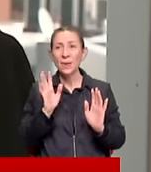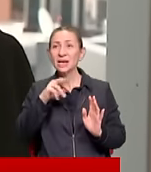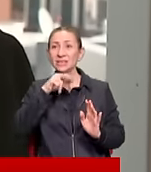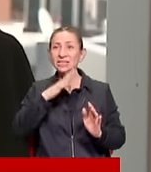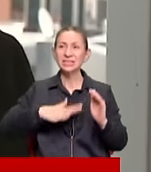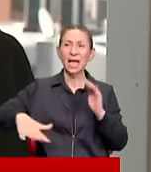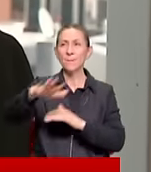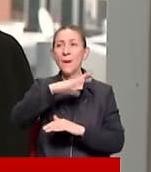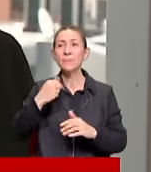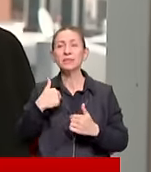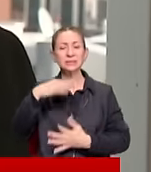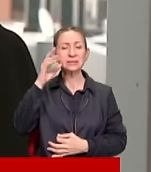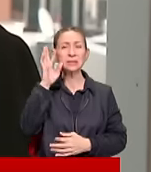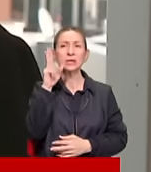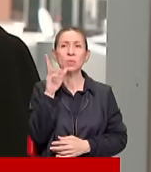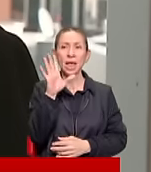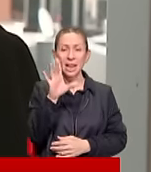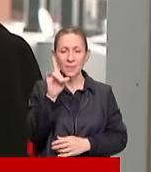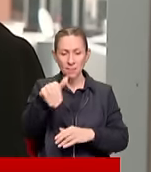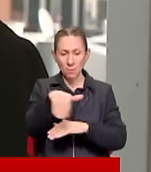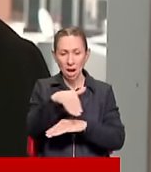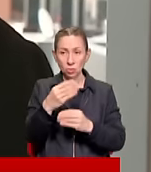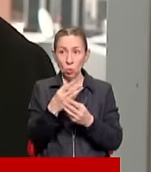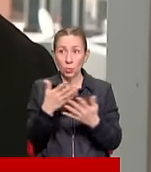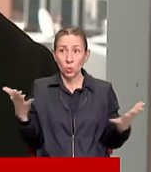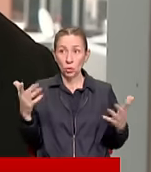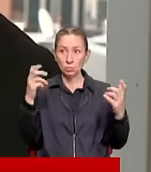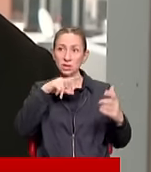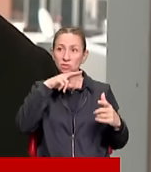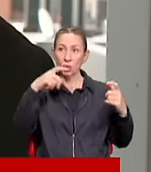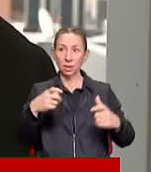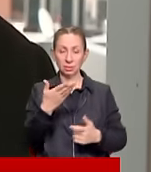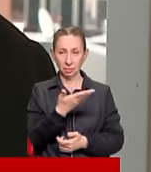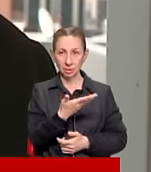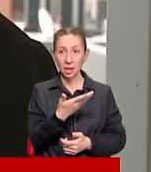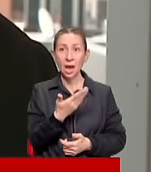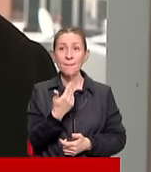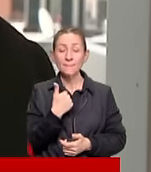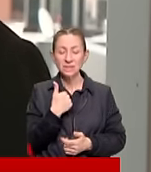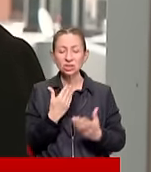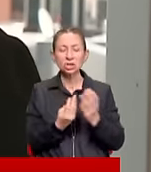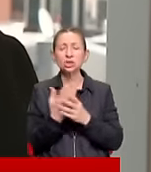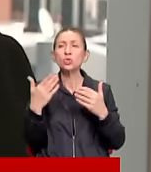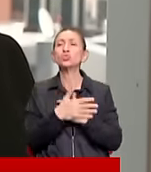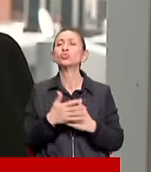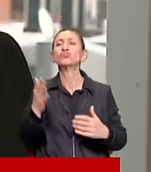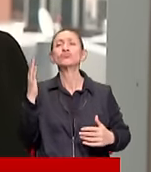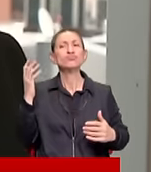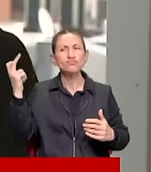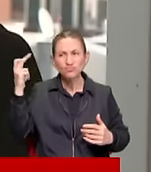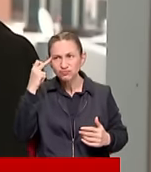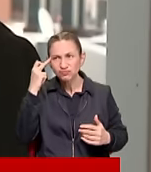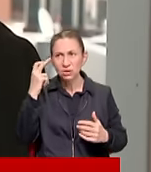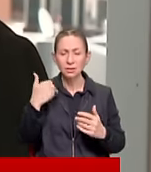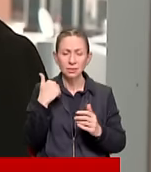Keçiören'in tamamı tanımıyordu. 51 mahallesi olan çok büyük bir coğrafya biliyorsunuz. Ama biz gece gündüz demeden, bir